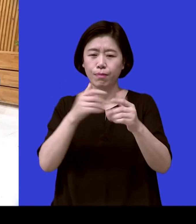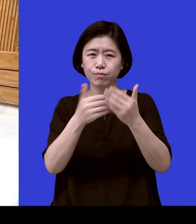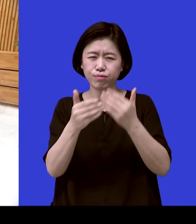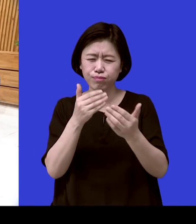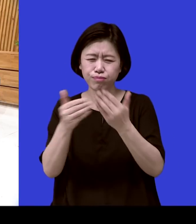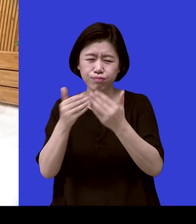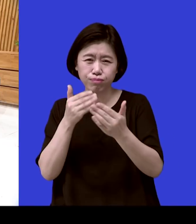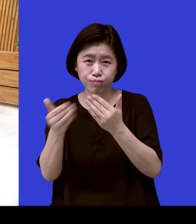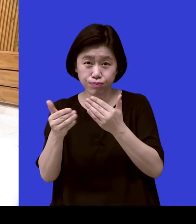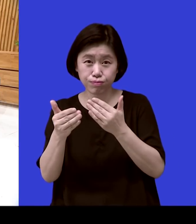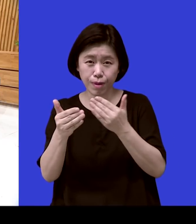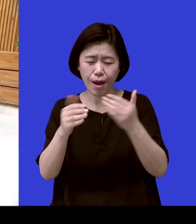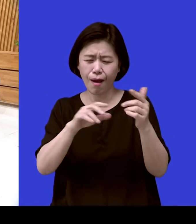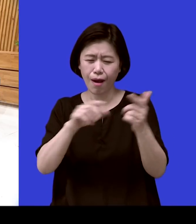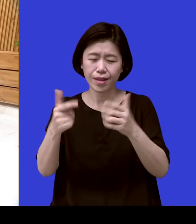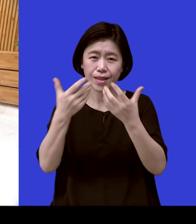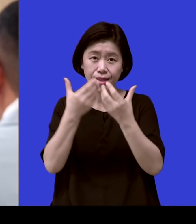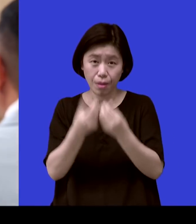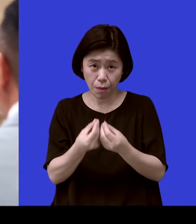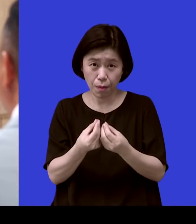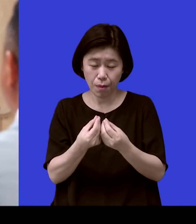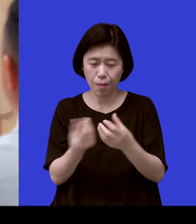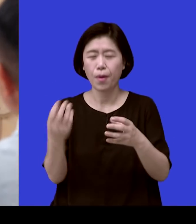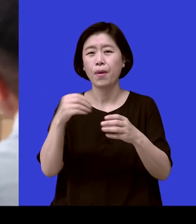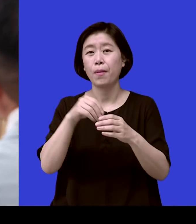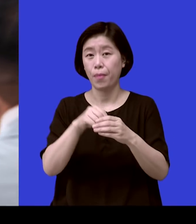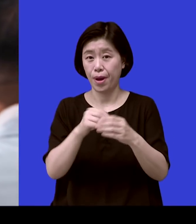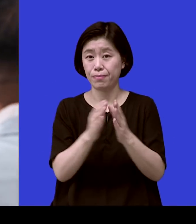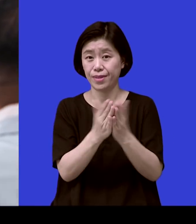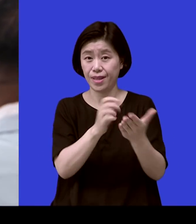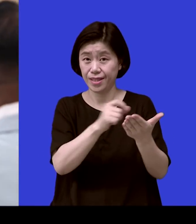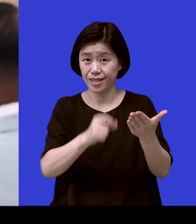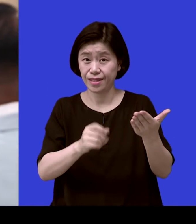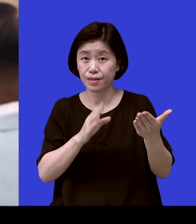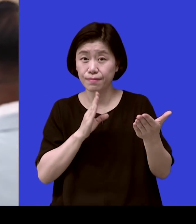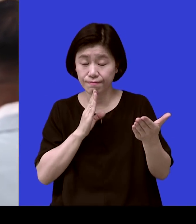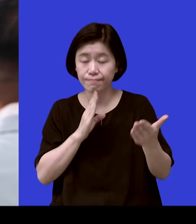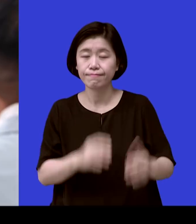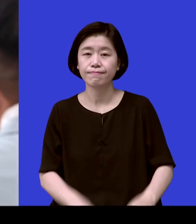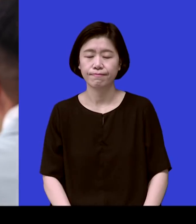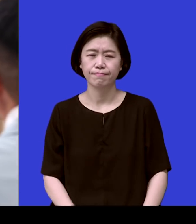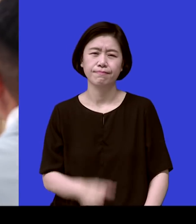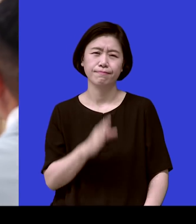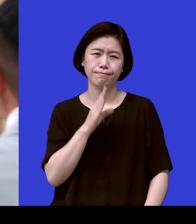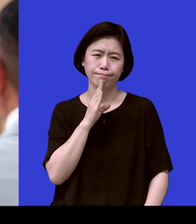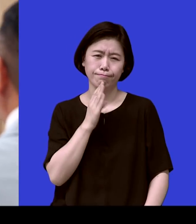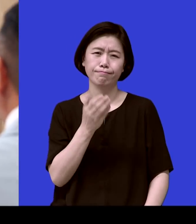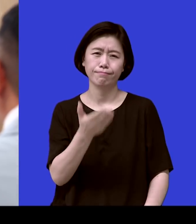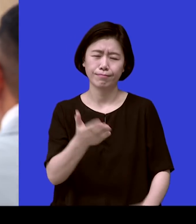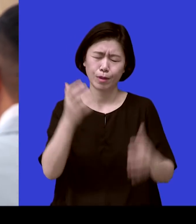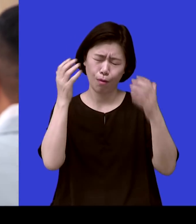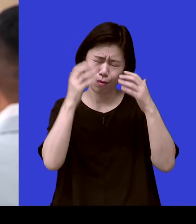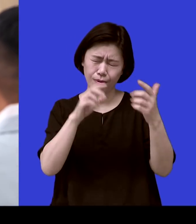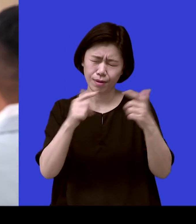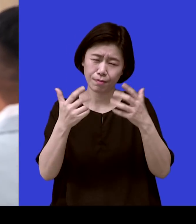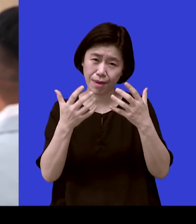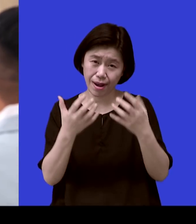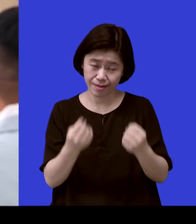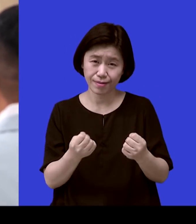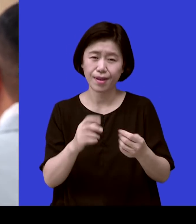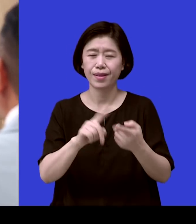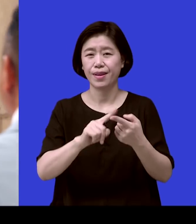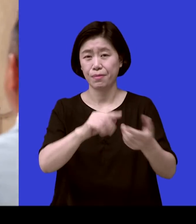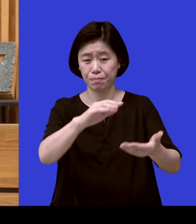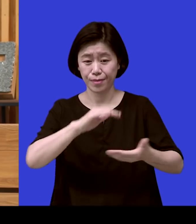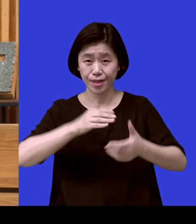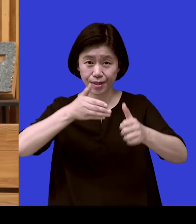부모 면허라는 책 안에 함축이 되지 않았을까 싶은데 사모님께서 또 많은 아픔도 있고 어려움도 있으셨다고 들었습니다. 오늘 그 이야기를 조심스럽게 좀 나눠볼까